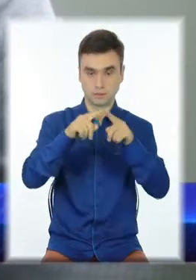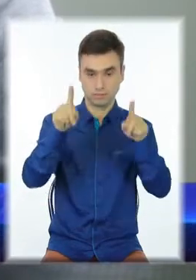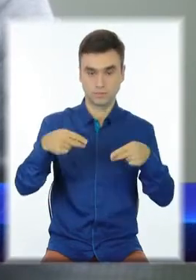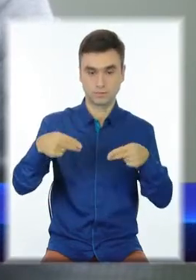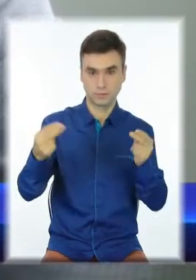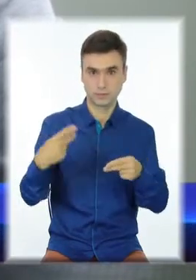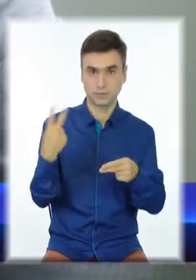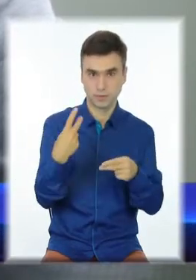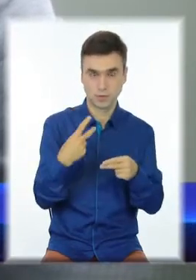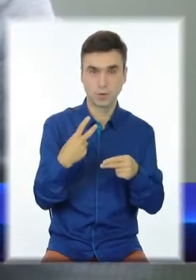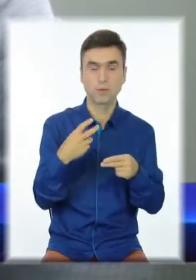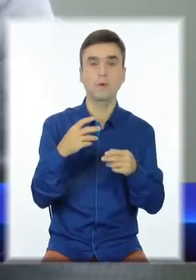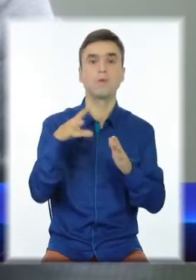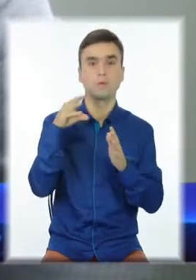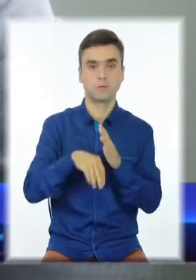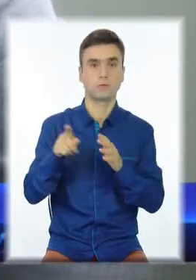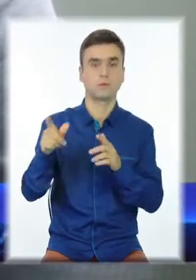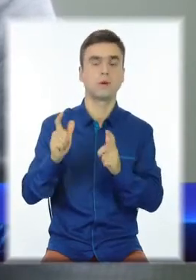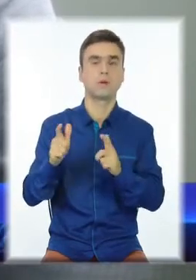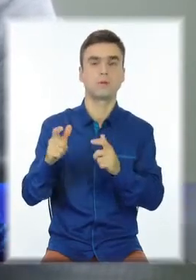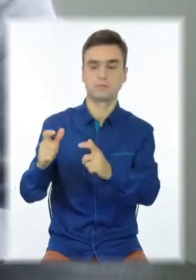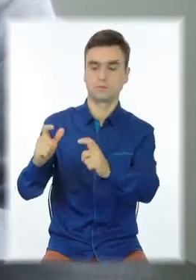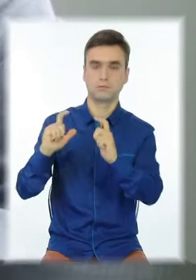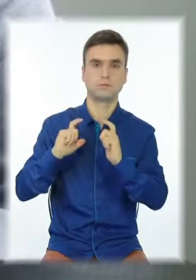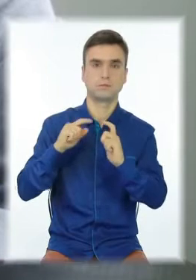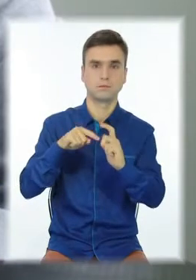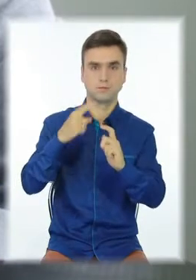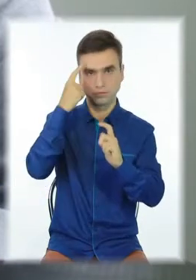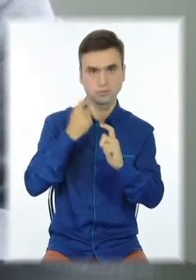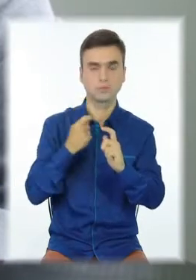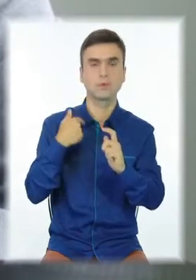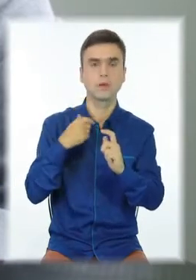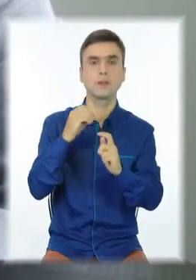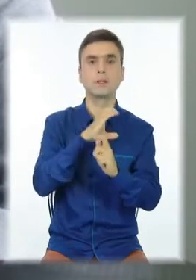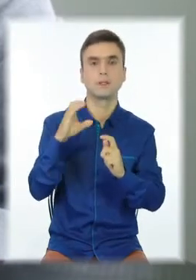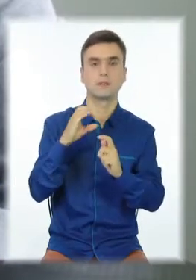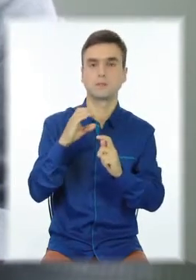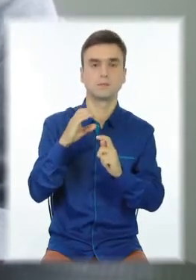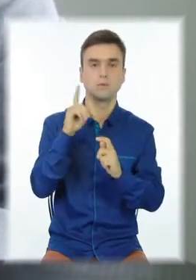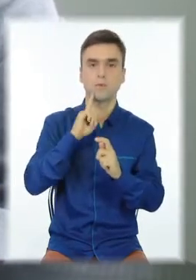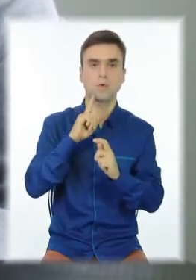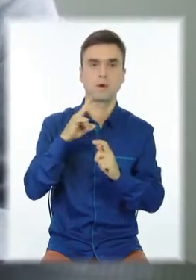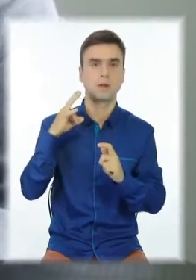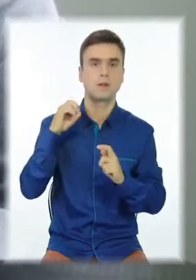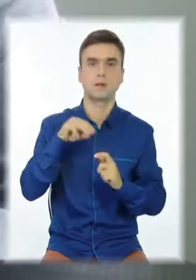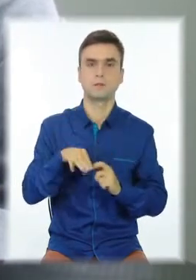закріплену формалізовану відмову Європейського Союзу стосовно членства України в Європейському Союзі за